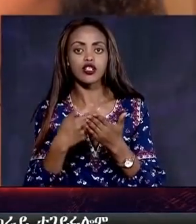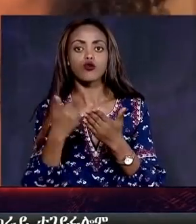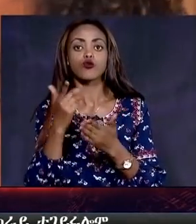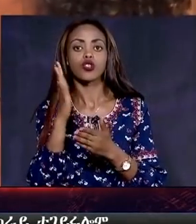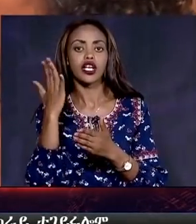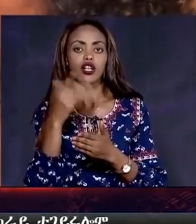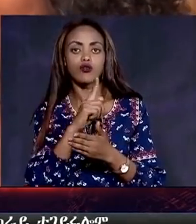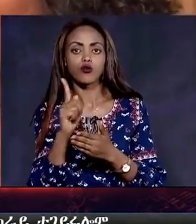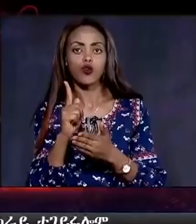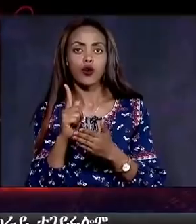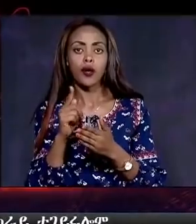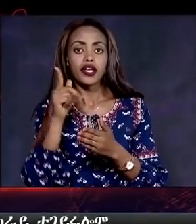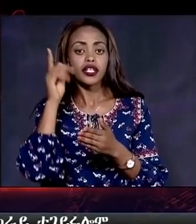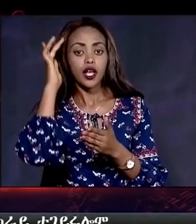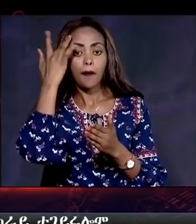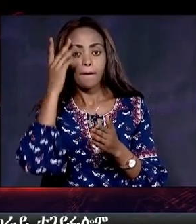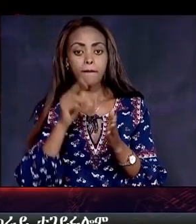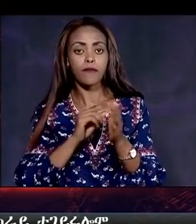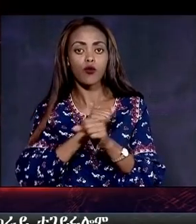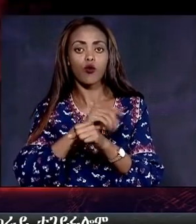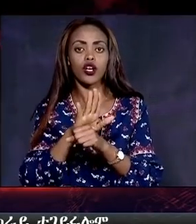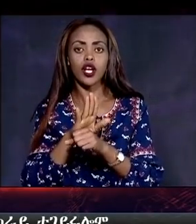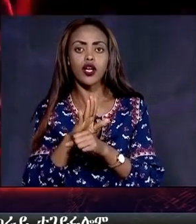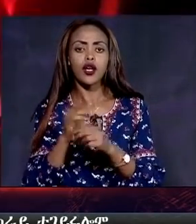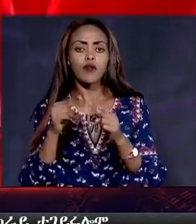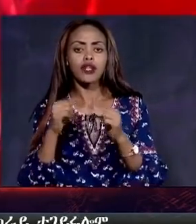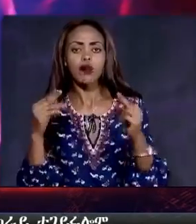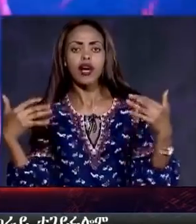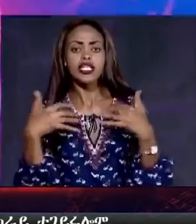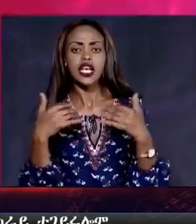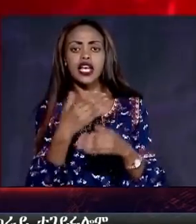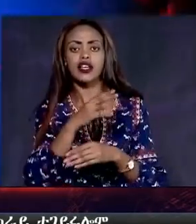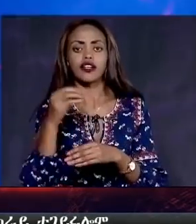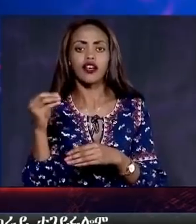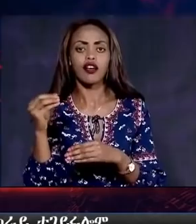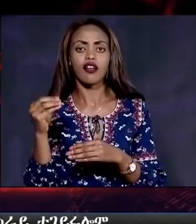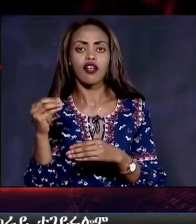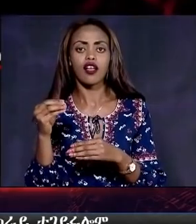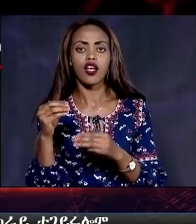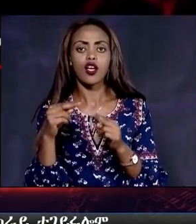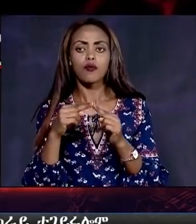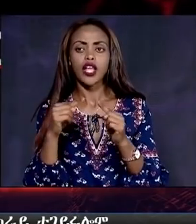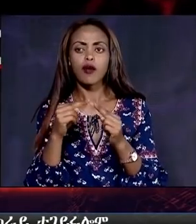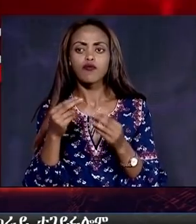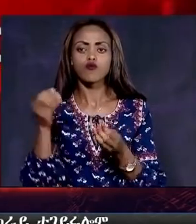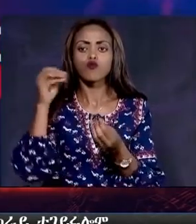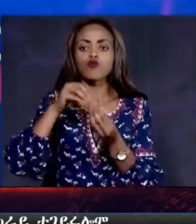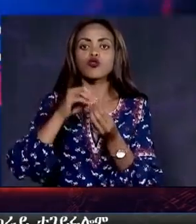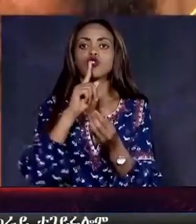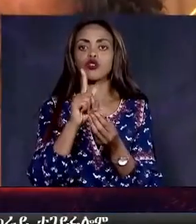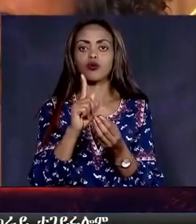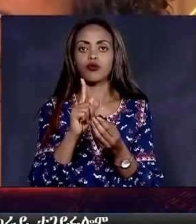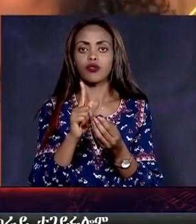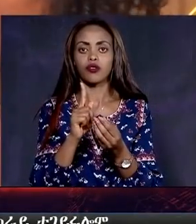ሱ ነቲ ሕማም ኮረና ብጣዕሚ ኣስጋእና ብጣዕሚ መበኣኣሲ ሕማም እዩ ለየል